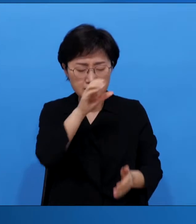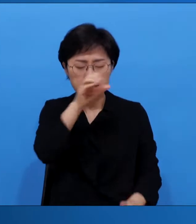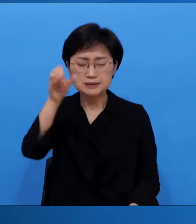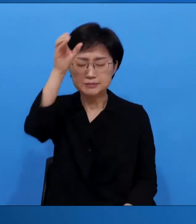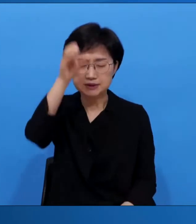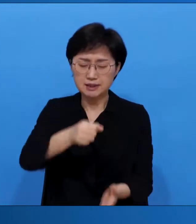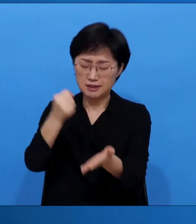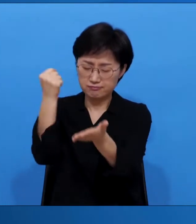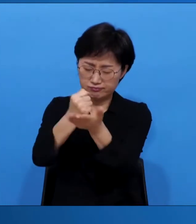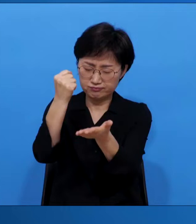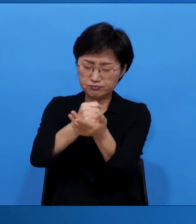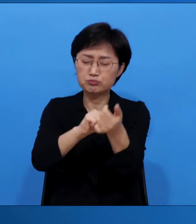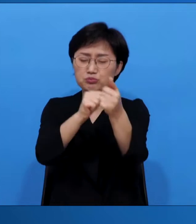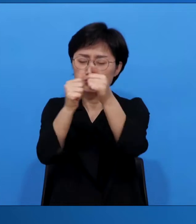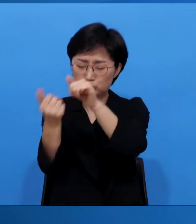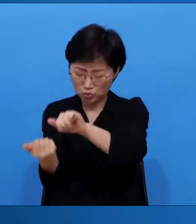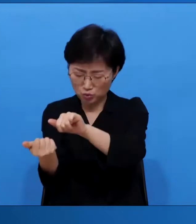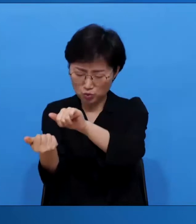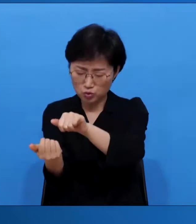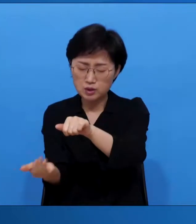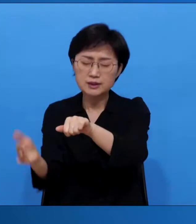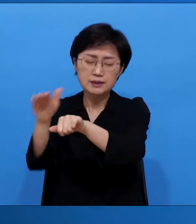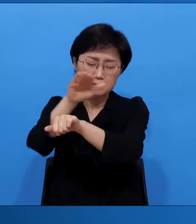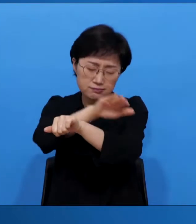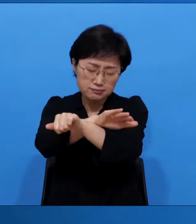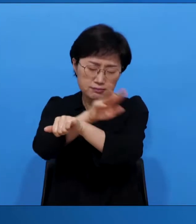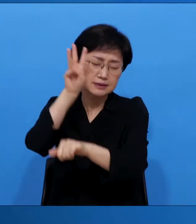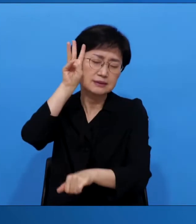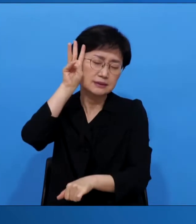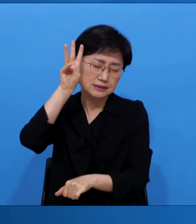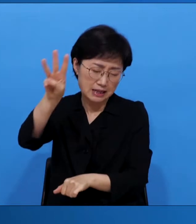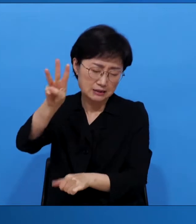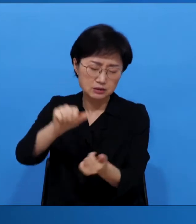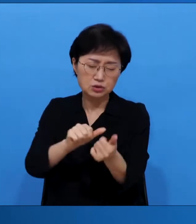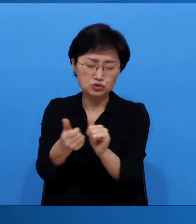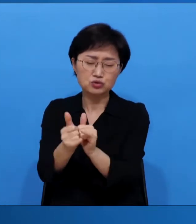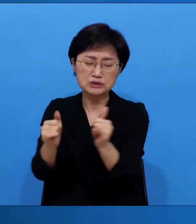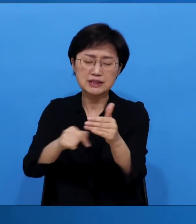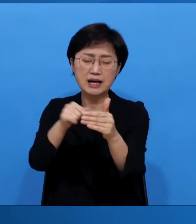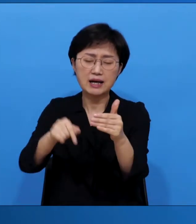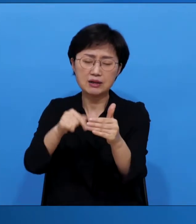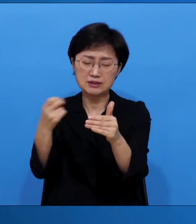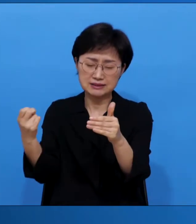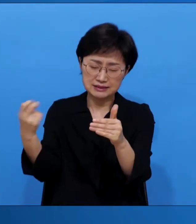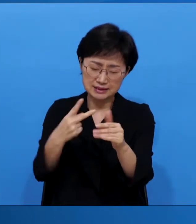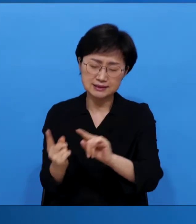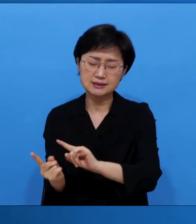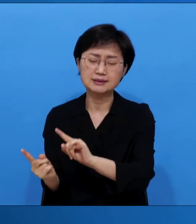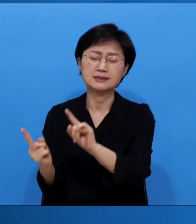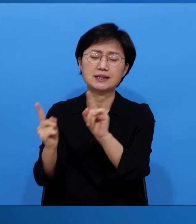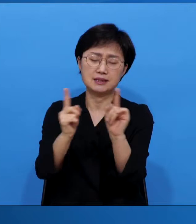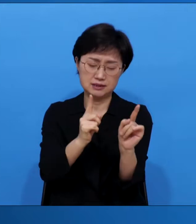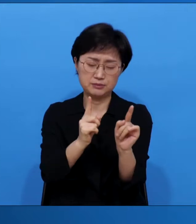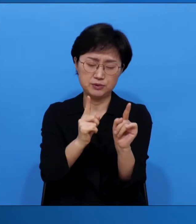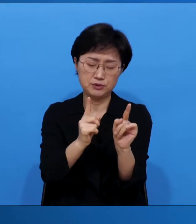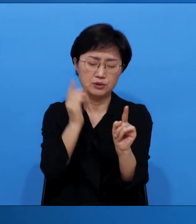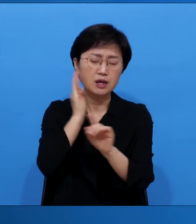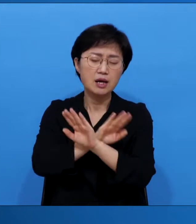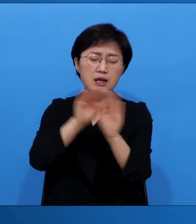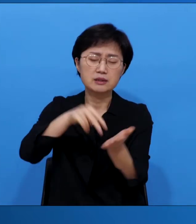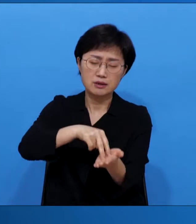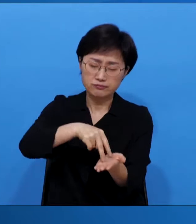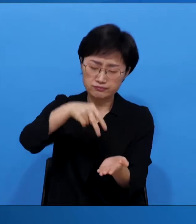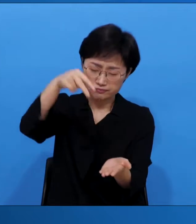고난을 받으사 십자가에 못 박혀 죽으시고 장사한 지 사흘 만에 죽은 자 가운데서 다시